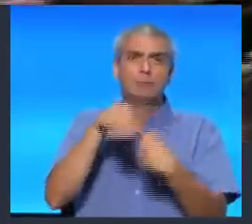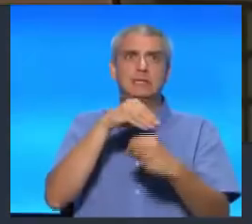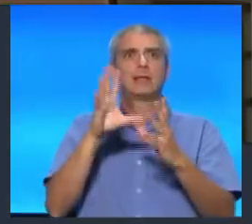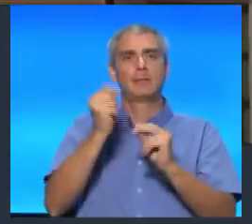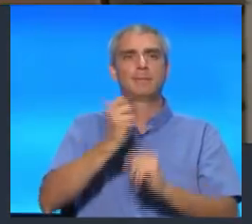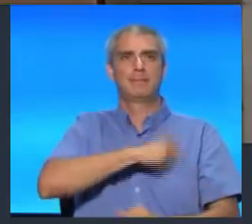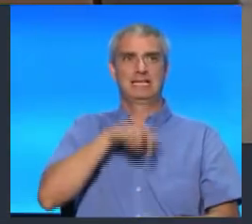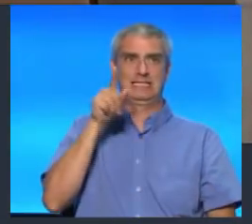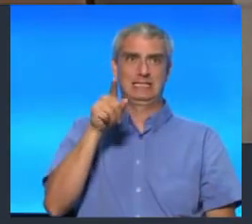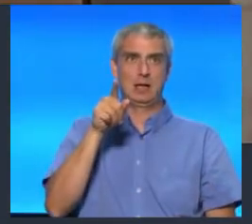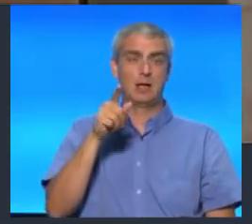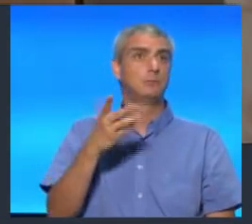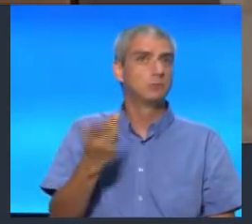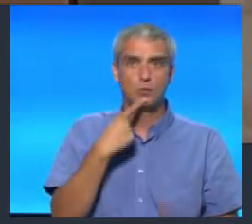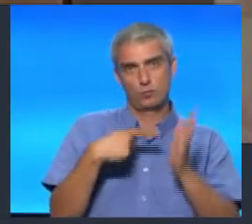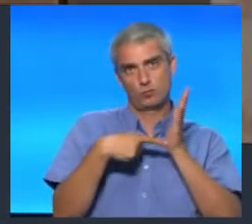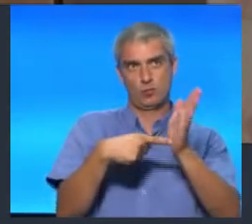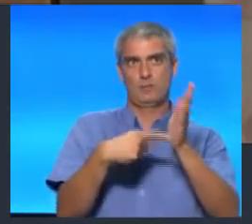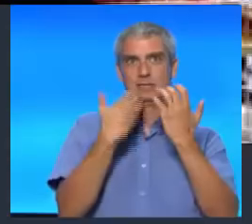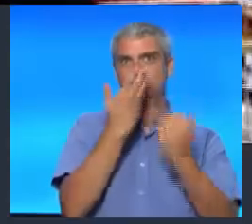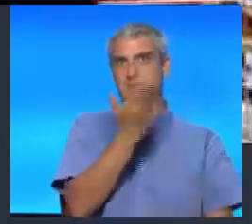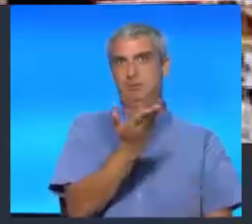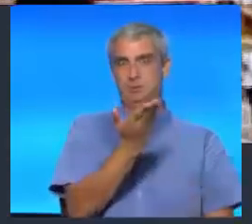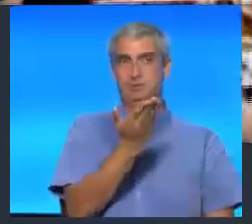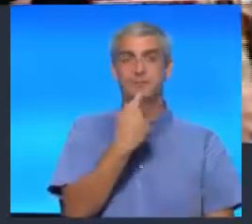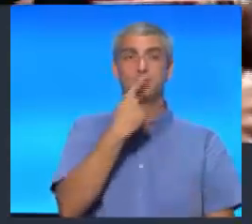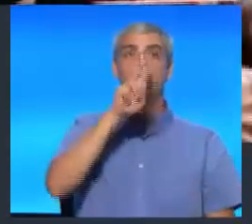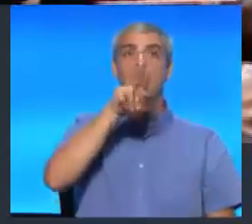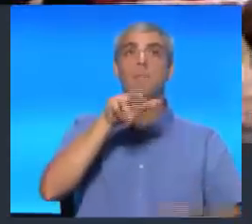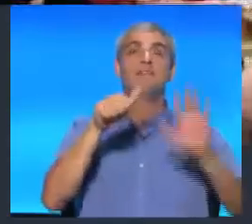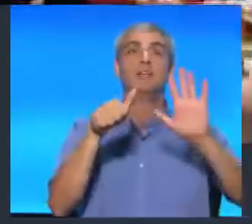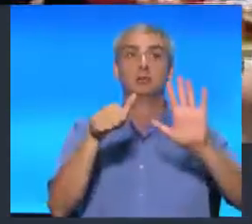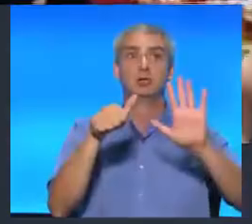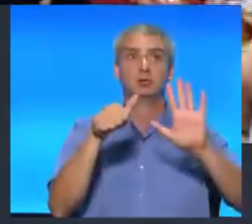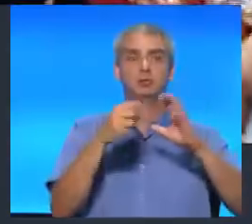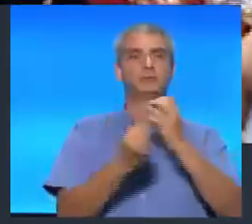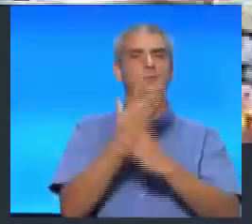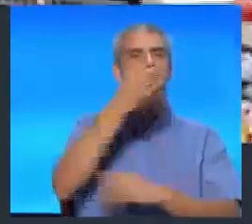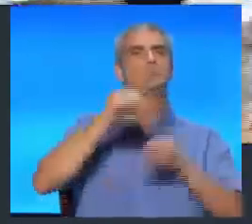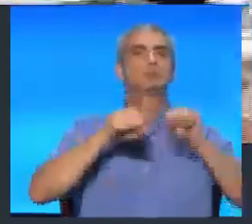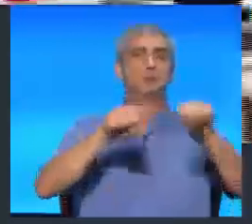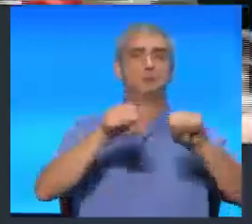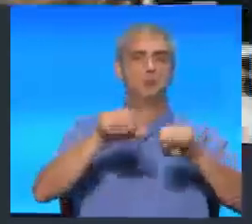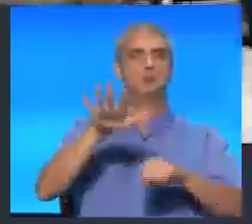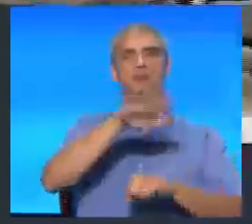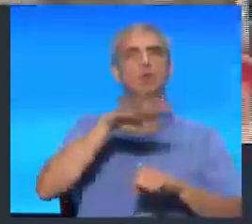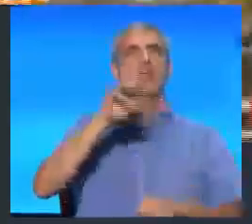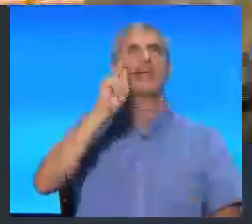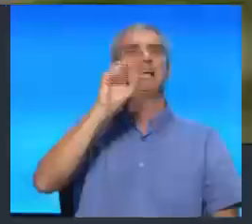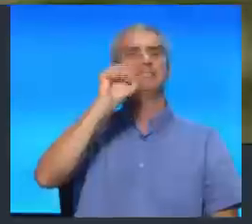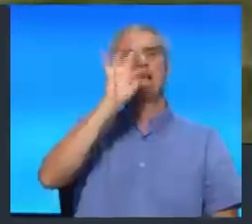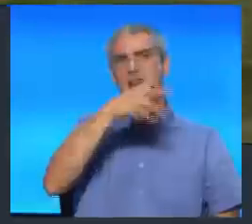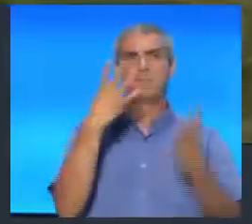הרשות. קחו לדוגמה את הסיפור הזה. בשנת 2006 הקימה הרשת סופר בשכונת הקסטל במבשרת